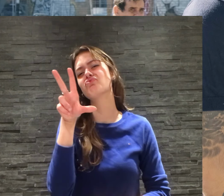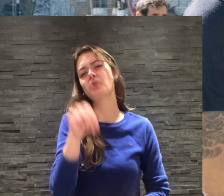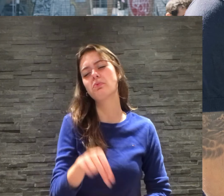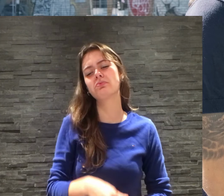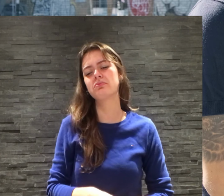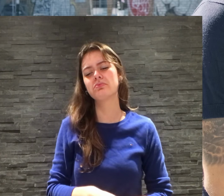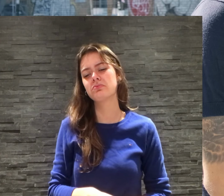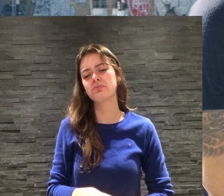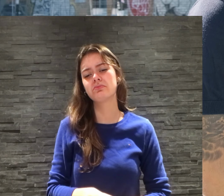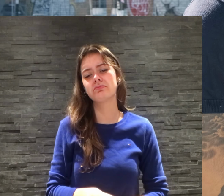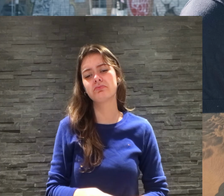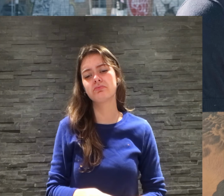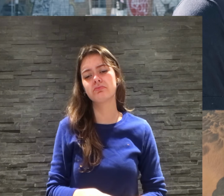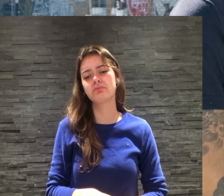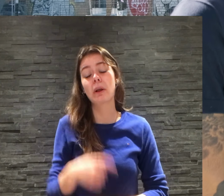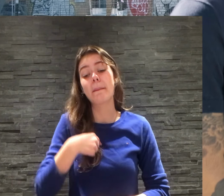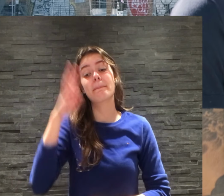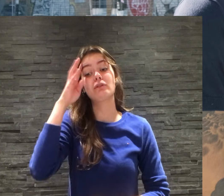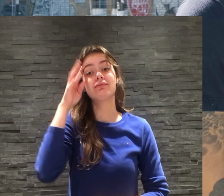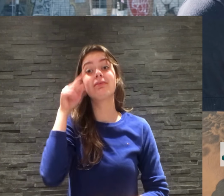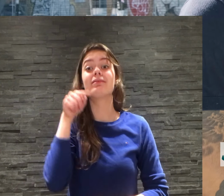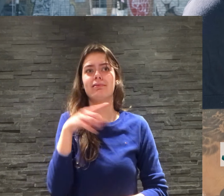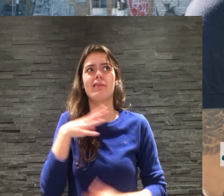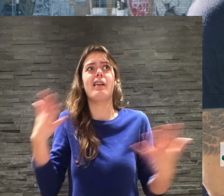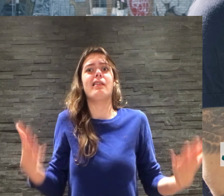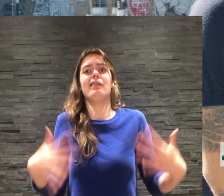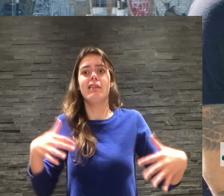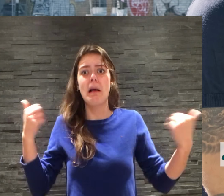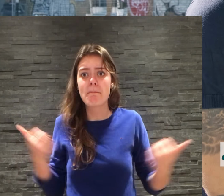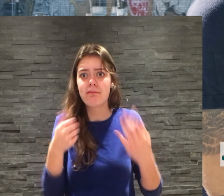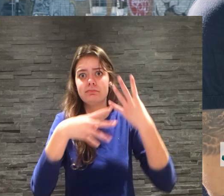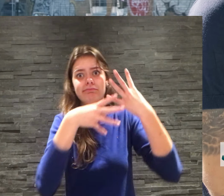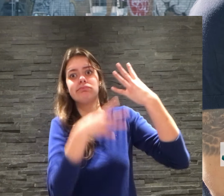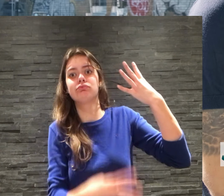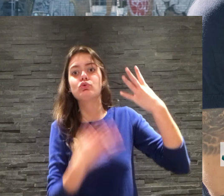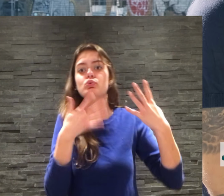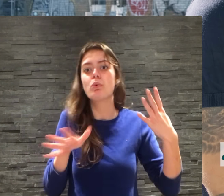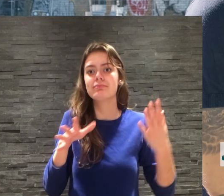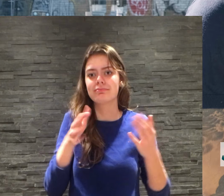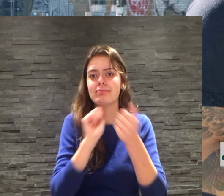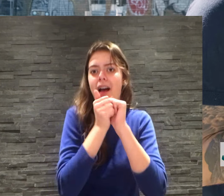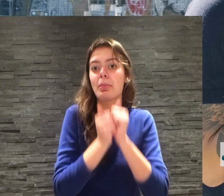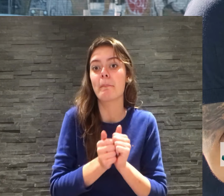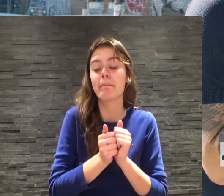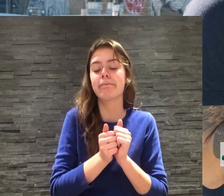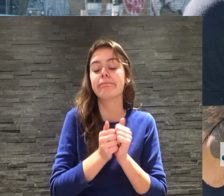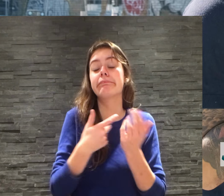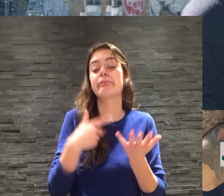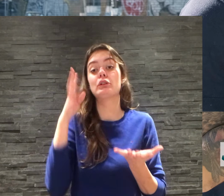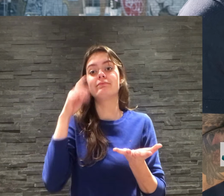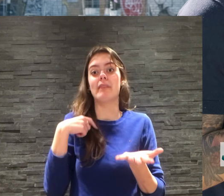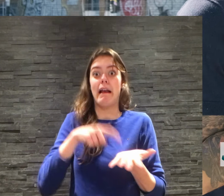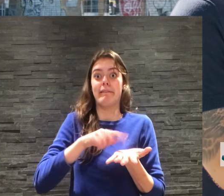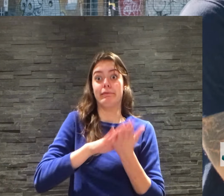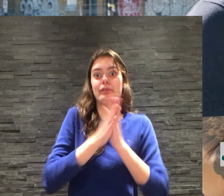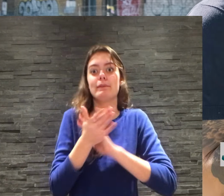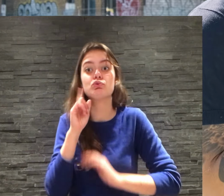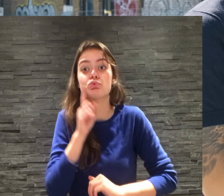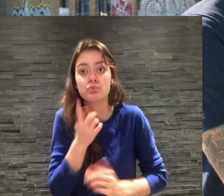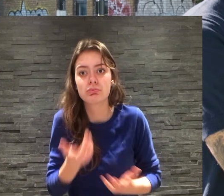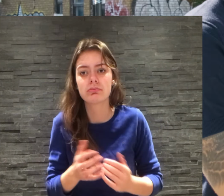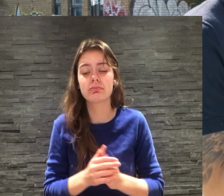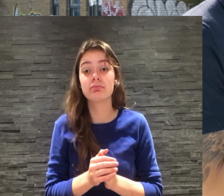Je suis pas certain. Je dirais non. Je ne sais pas dire. J'imagine qu'il y a tellement de choses à